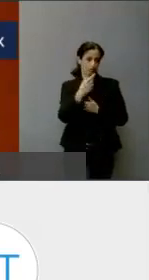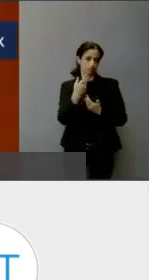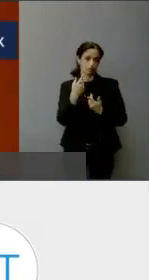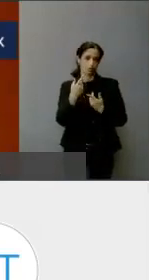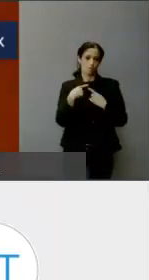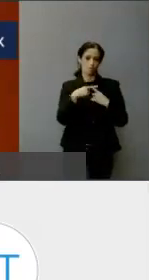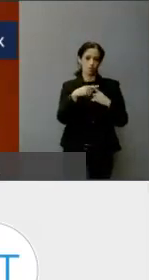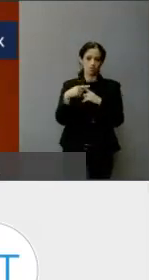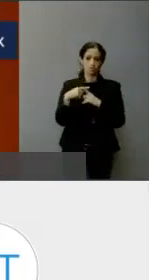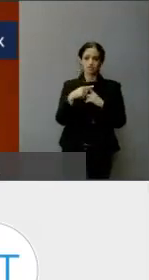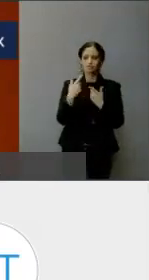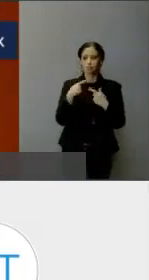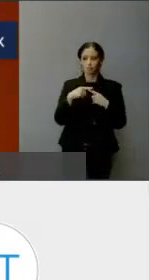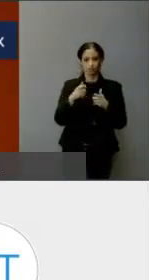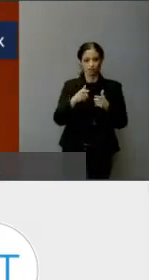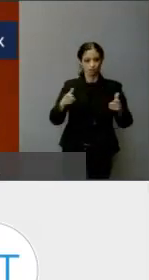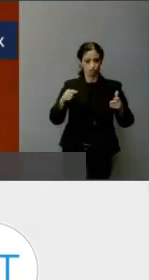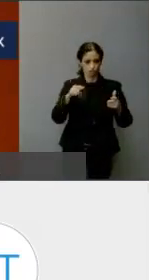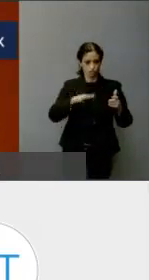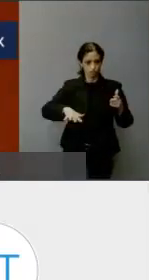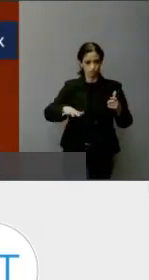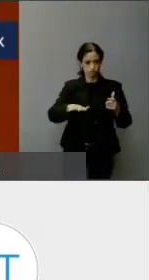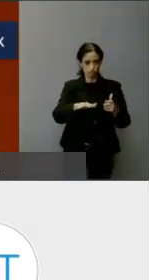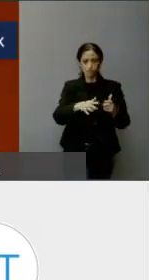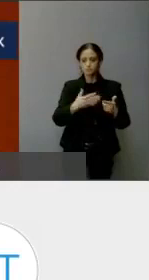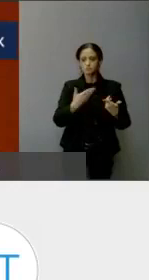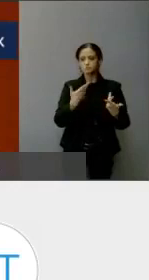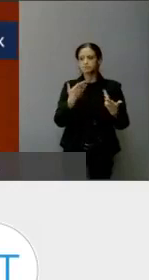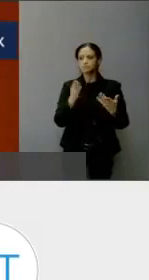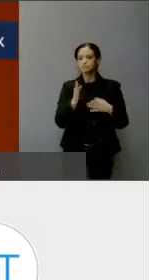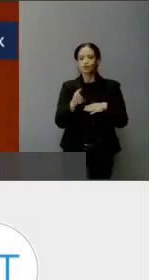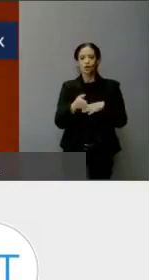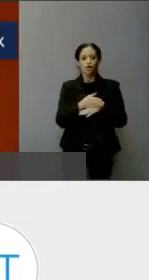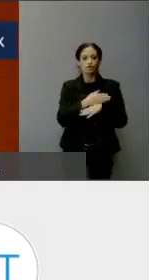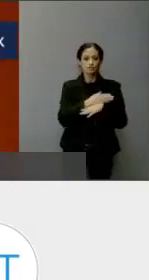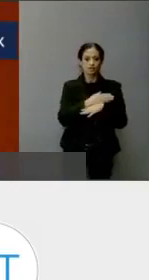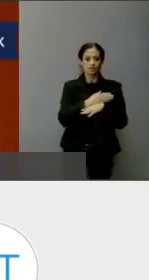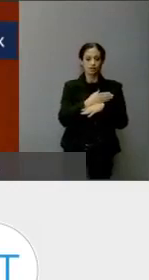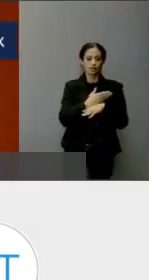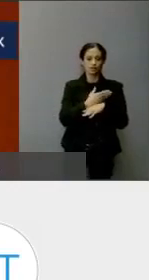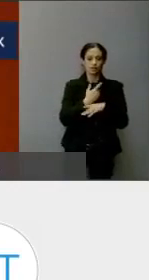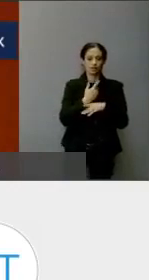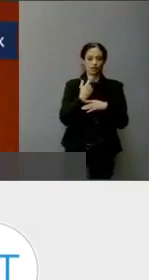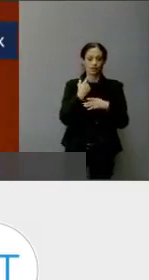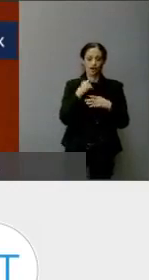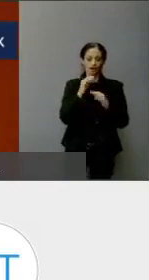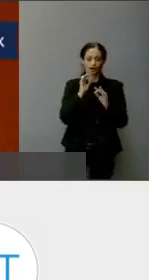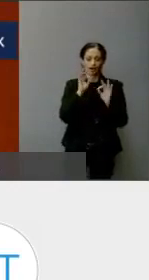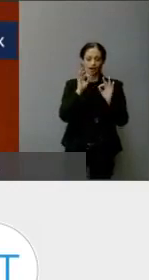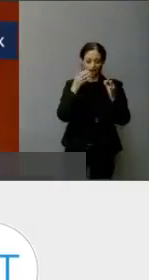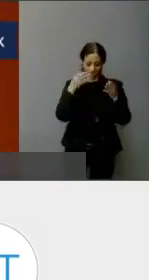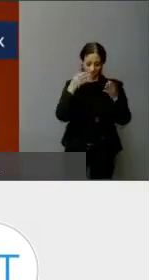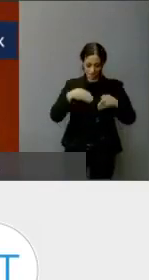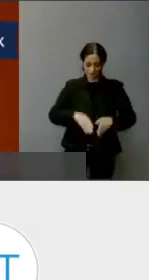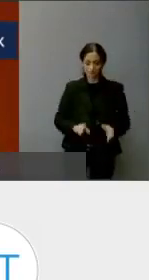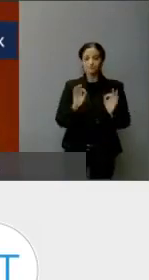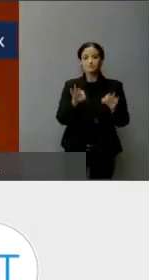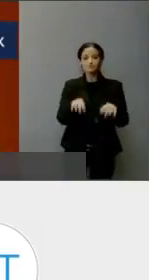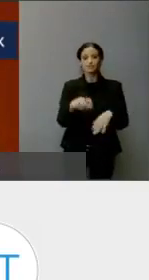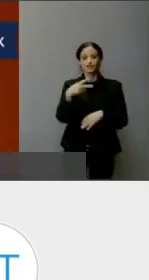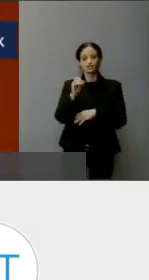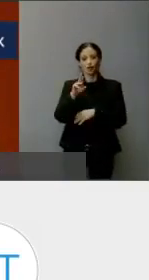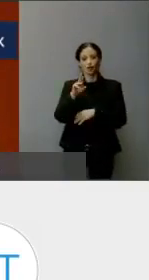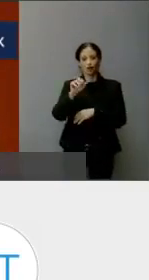comunicare al consiglio d'arrivo di nora la piccola dalla famiglia ceraudo lei auguro tanta